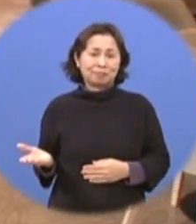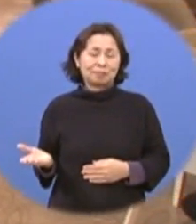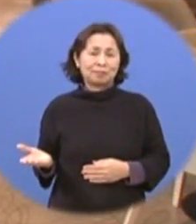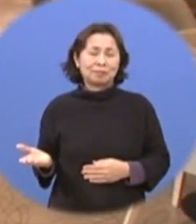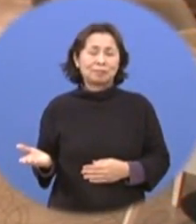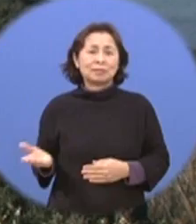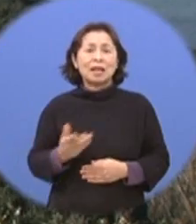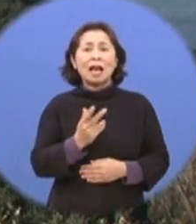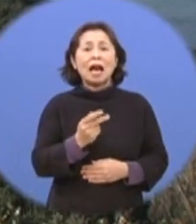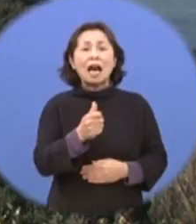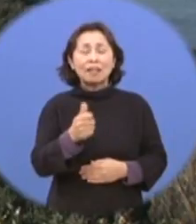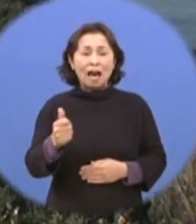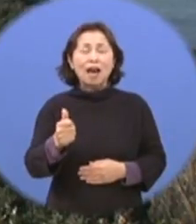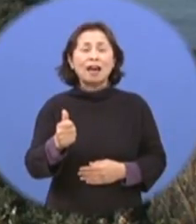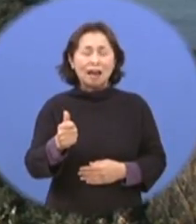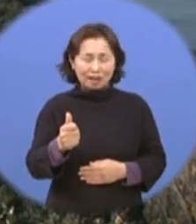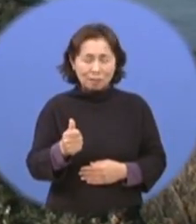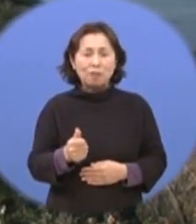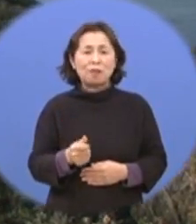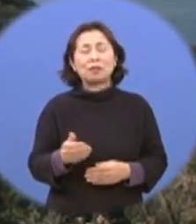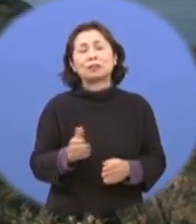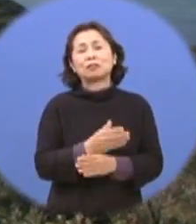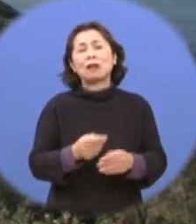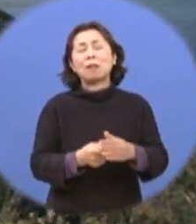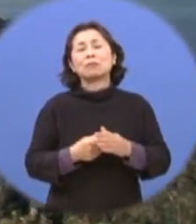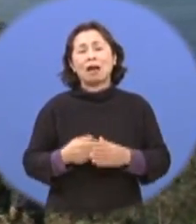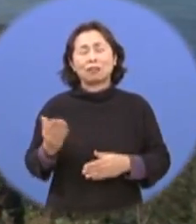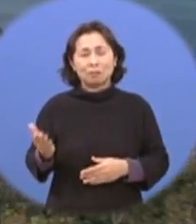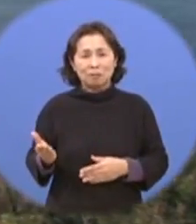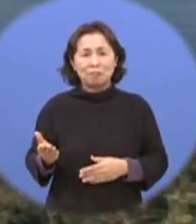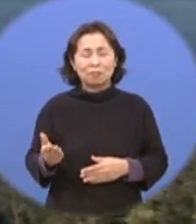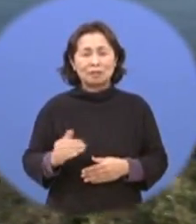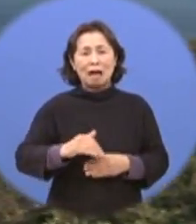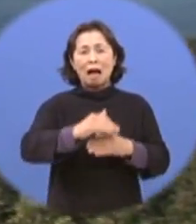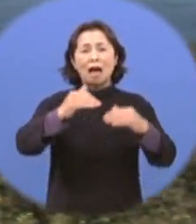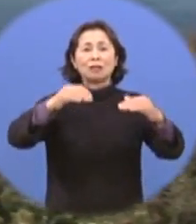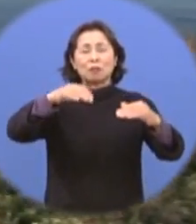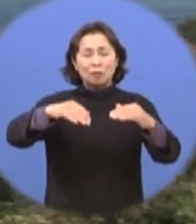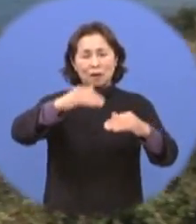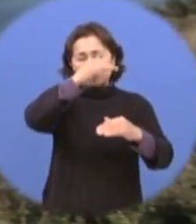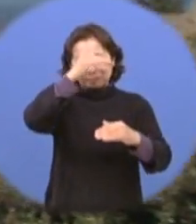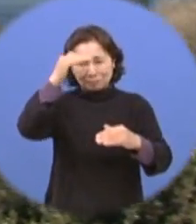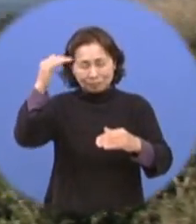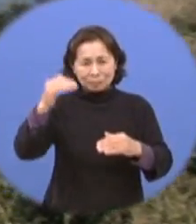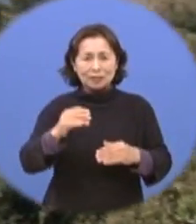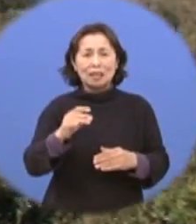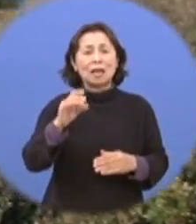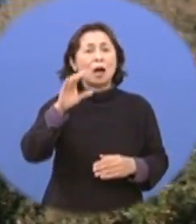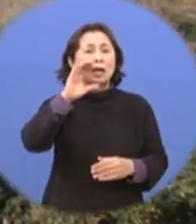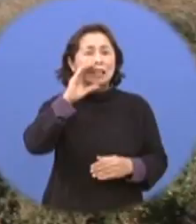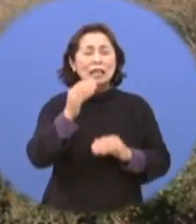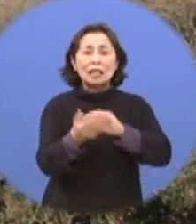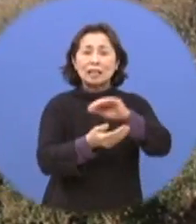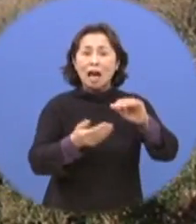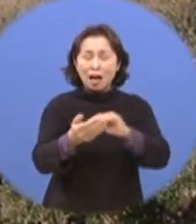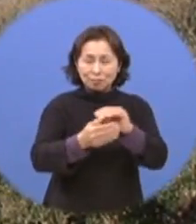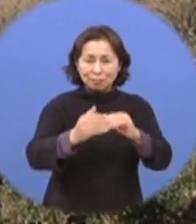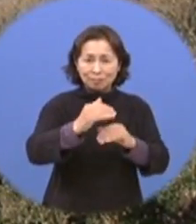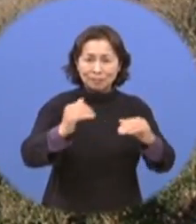た課題から紀淡海峡の絶景を望む温泉リゾートホテルですん